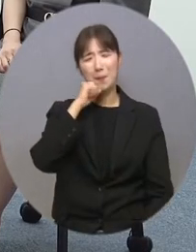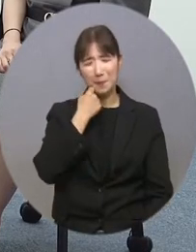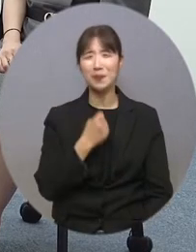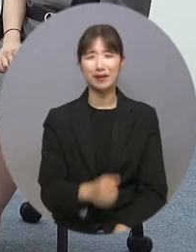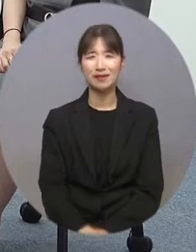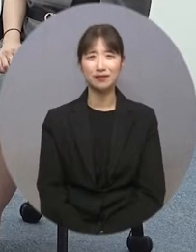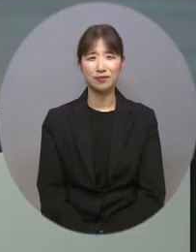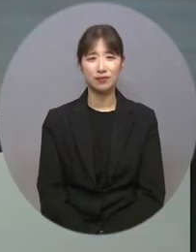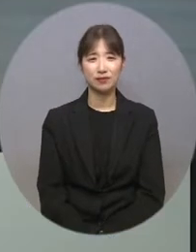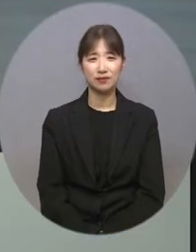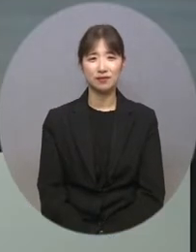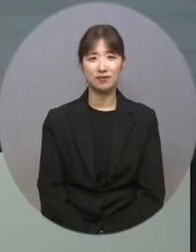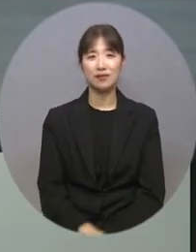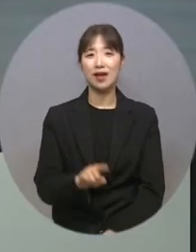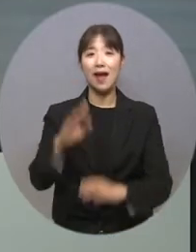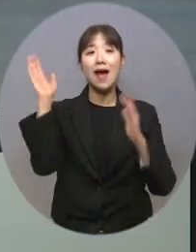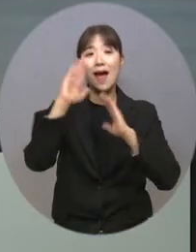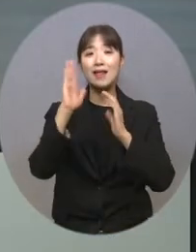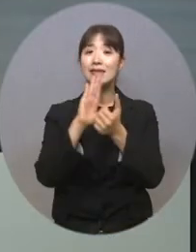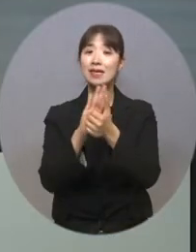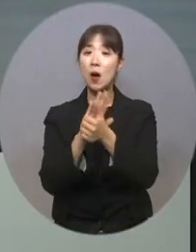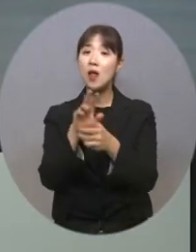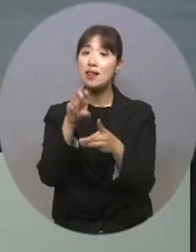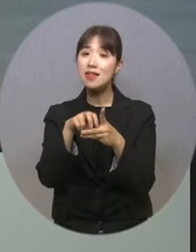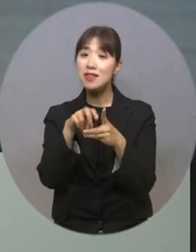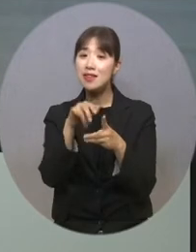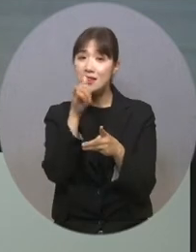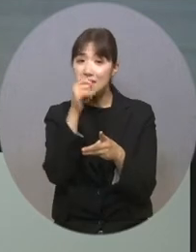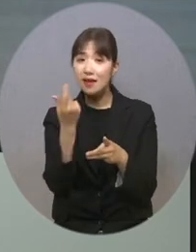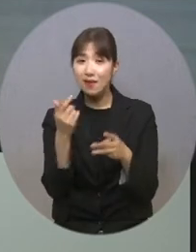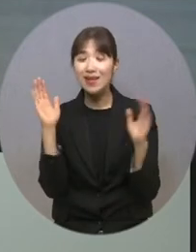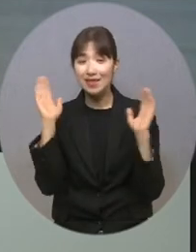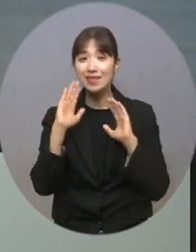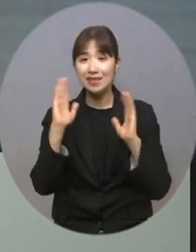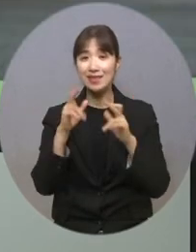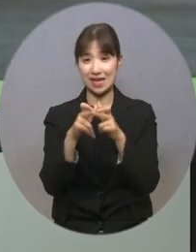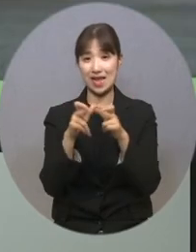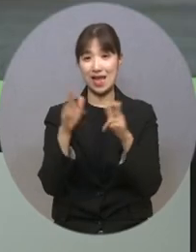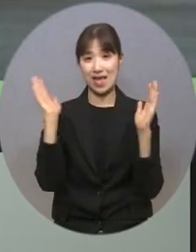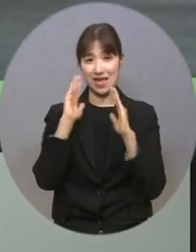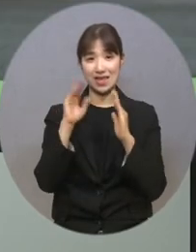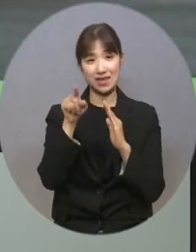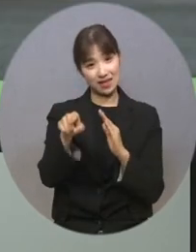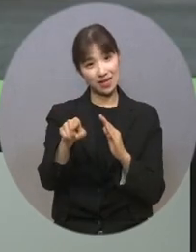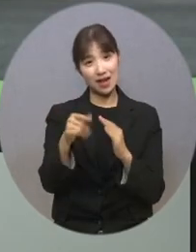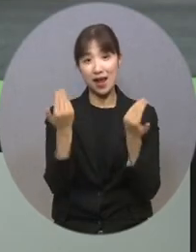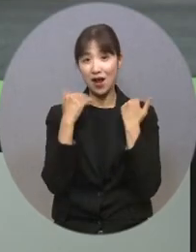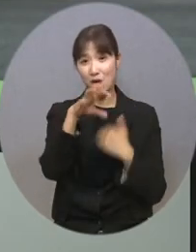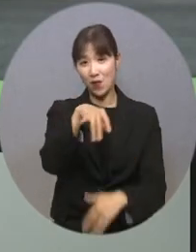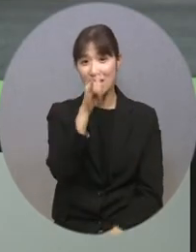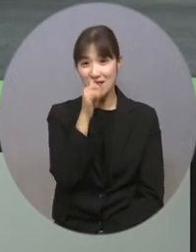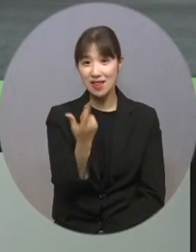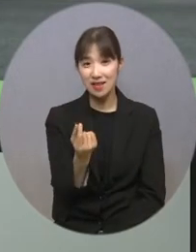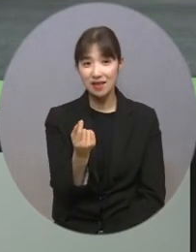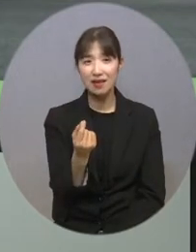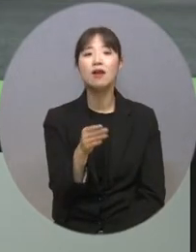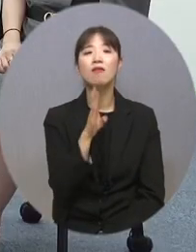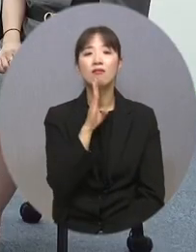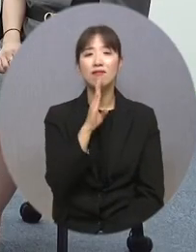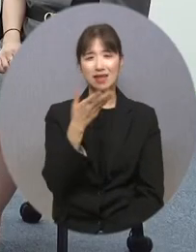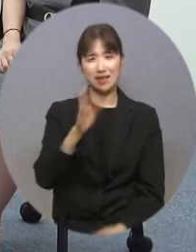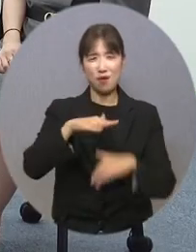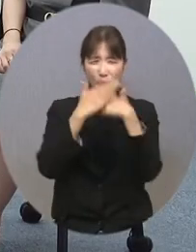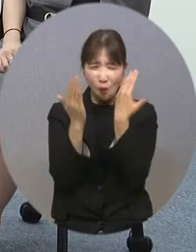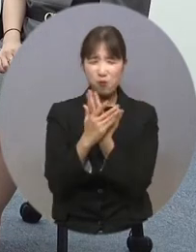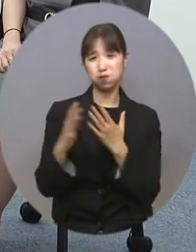2 뭐 이제 학생지원센터 라고 있잖아요 우리 장애학생지원센터 그 수원이 학교에도 있어요 4 되지 뭐 다